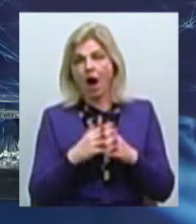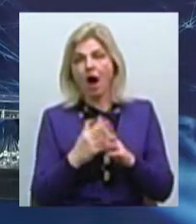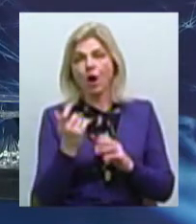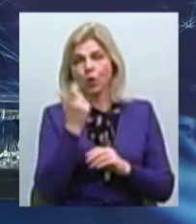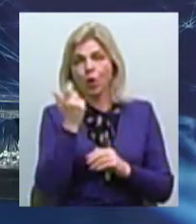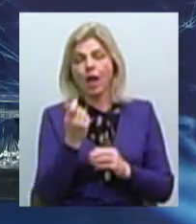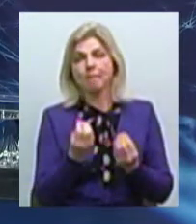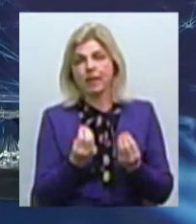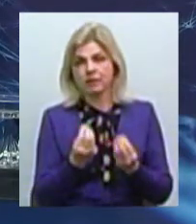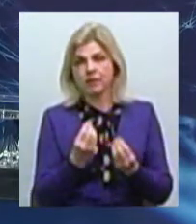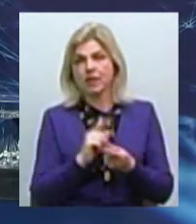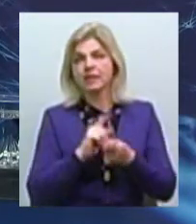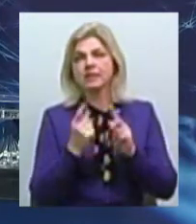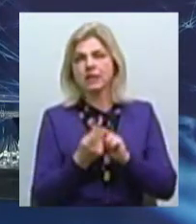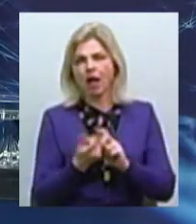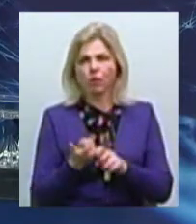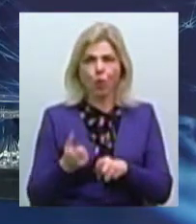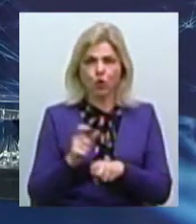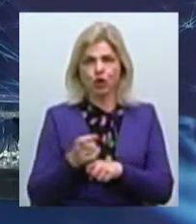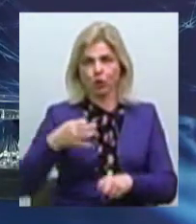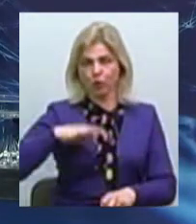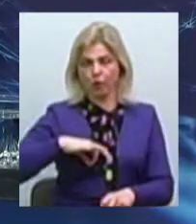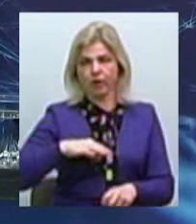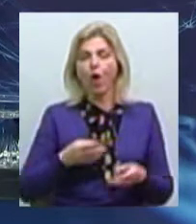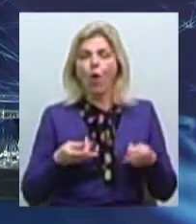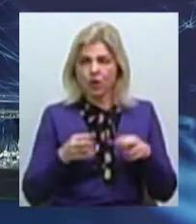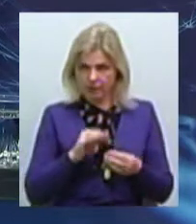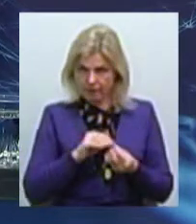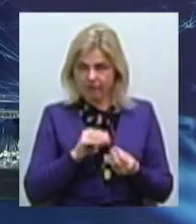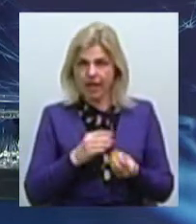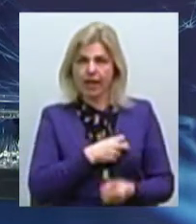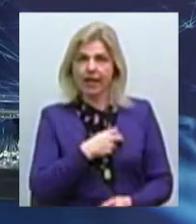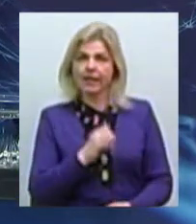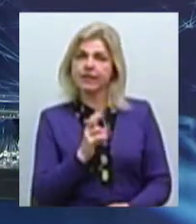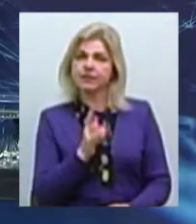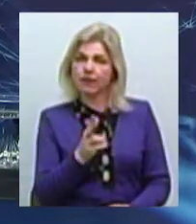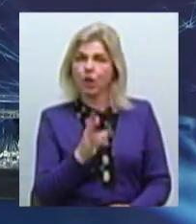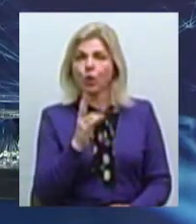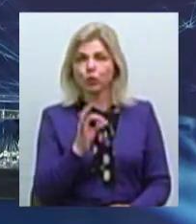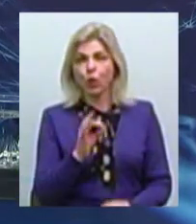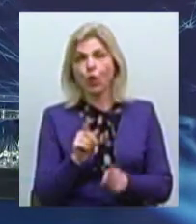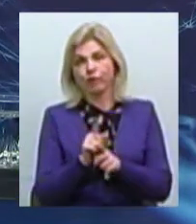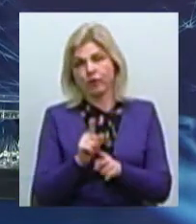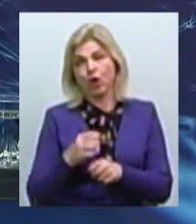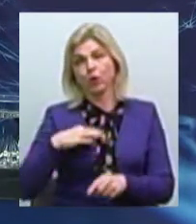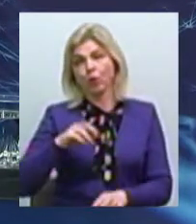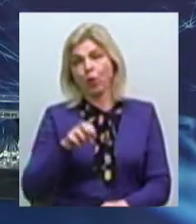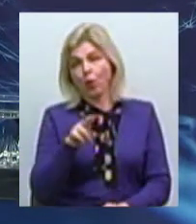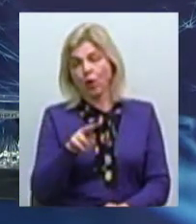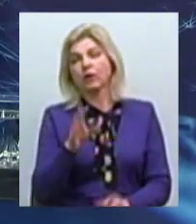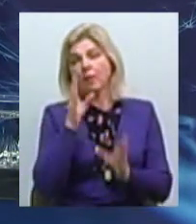доходным он также остался рисковым но тем не менее доход уже позволял пережить зиму и